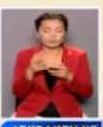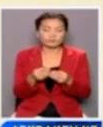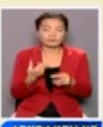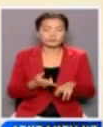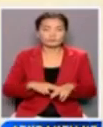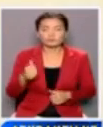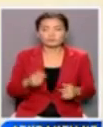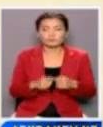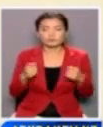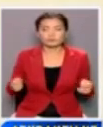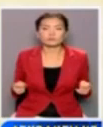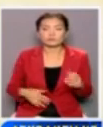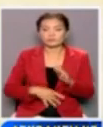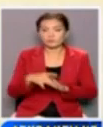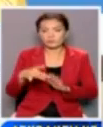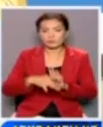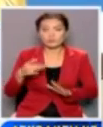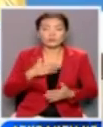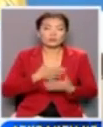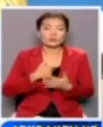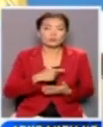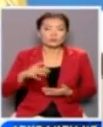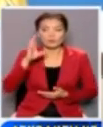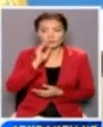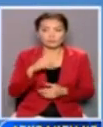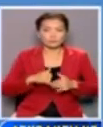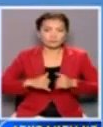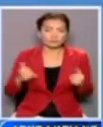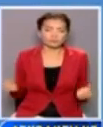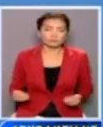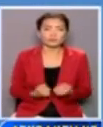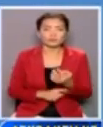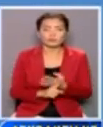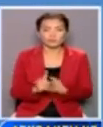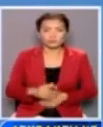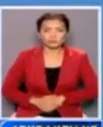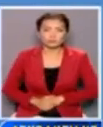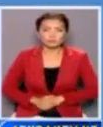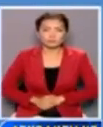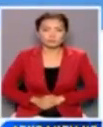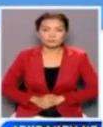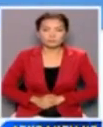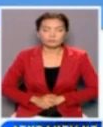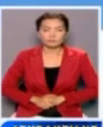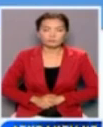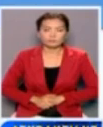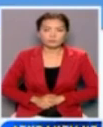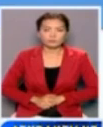этот способ открытого выбора общественных активистов придаст новый импульс начинающим партиям страны.